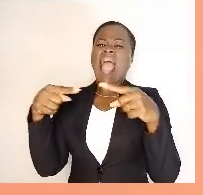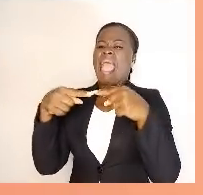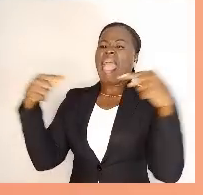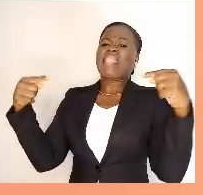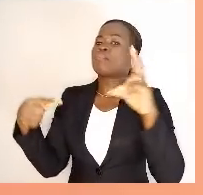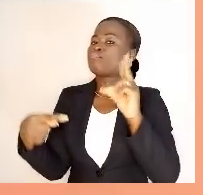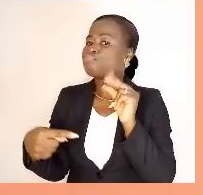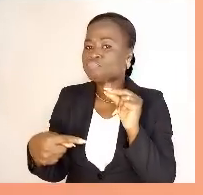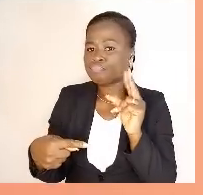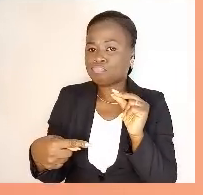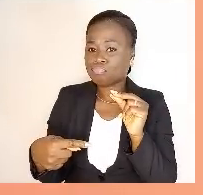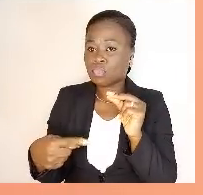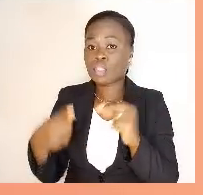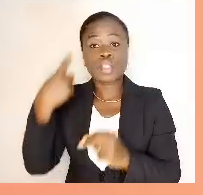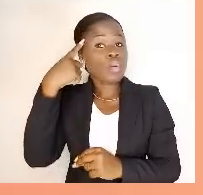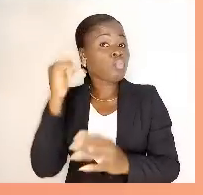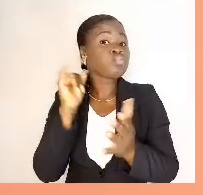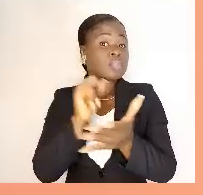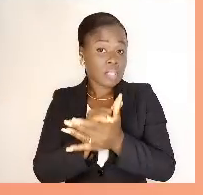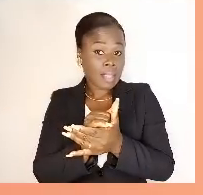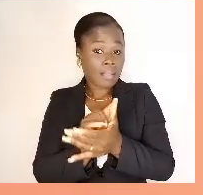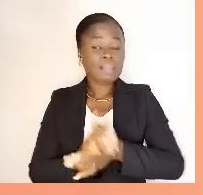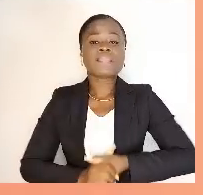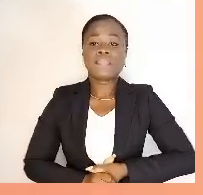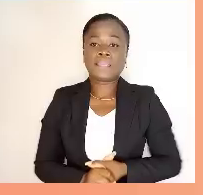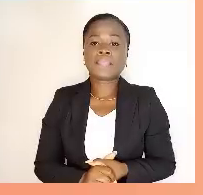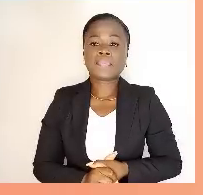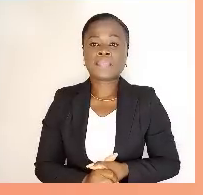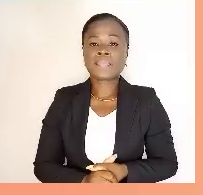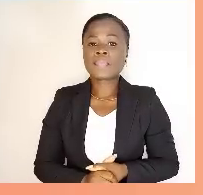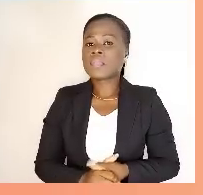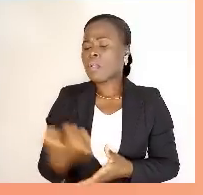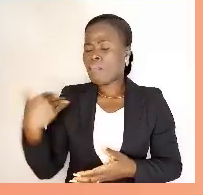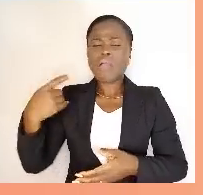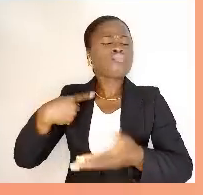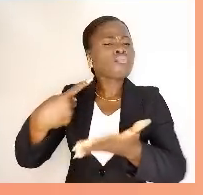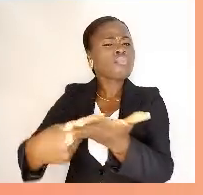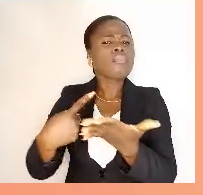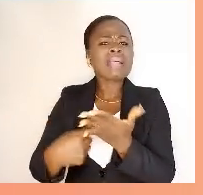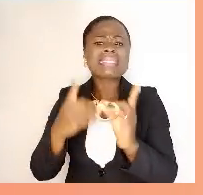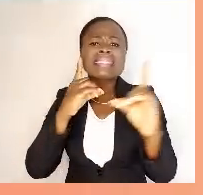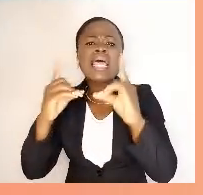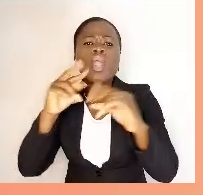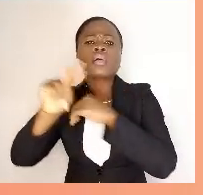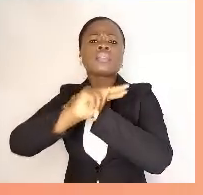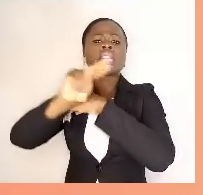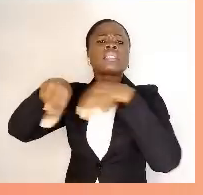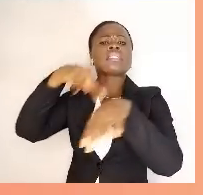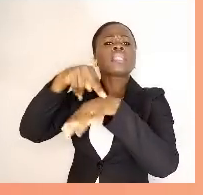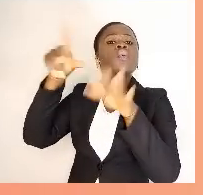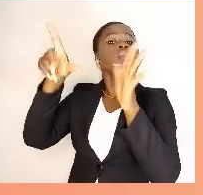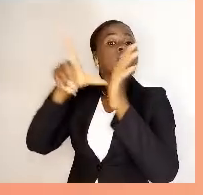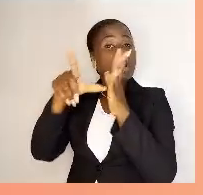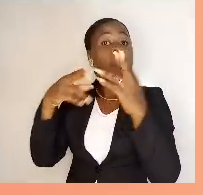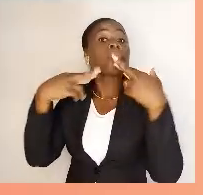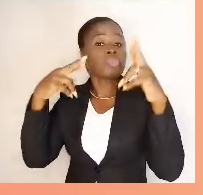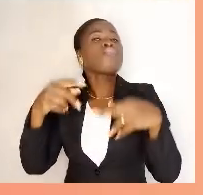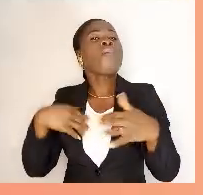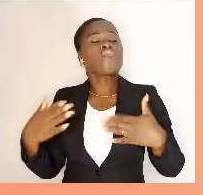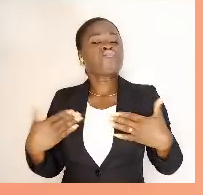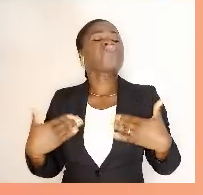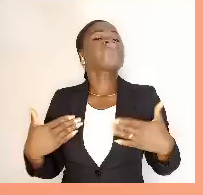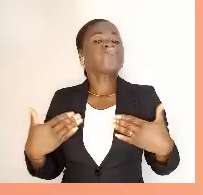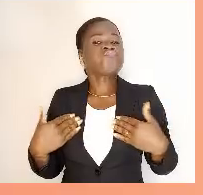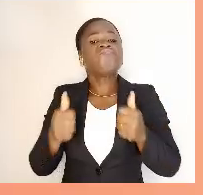jamais des ennemis. C'est pour cela qu'après le dialogue national réussi, que